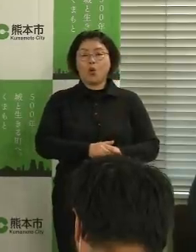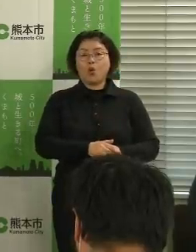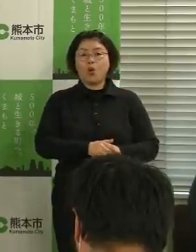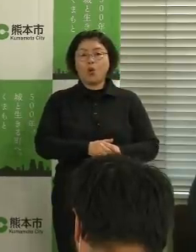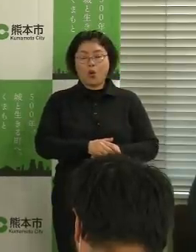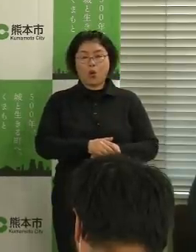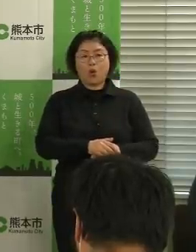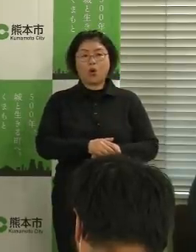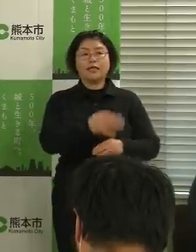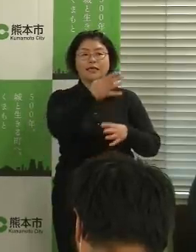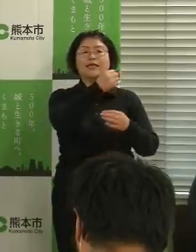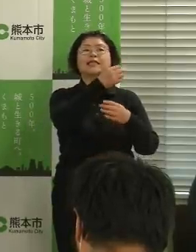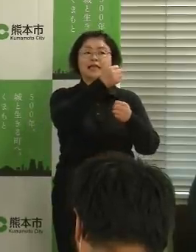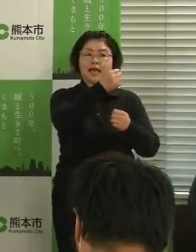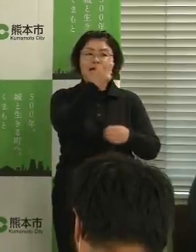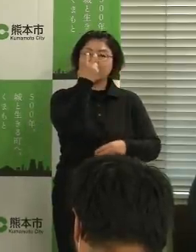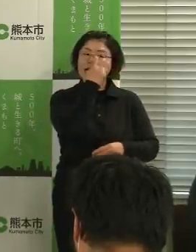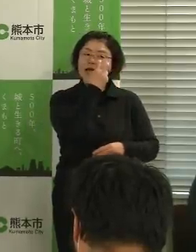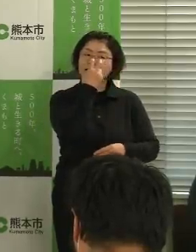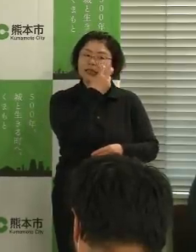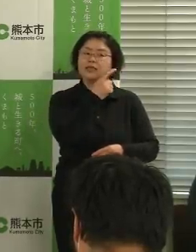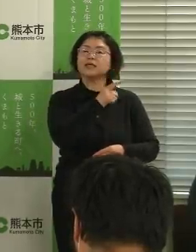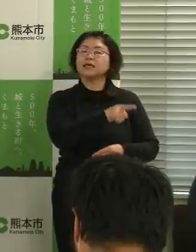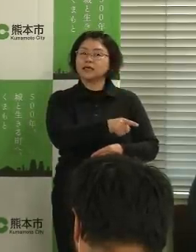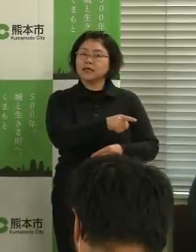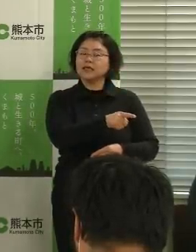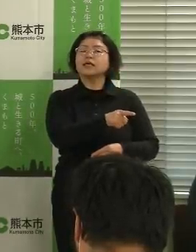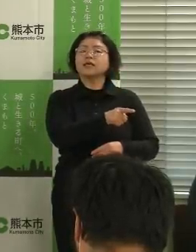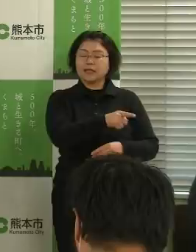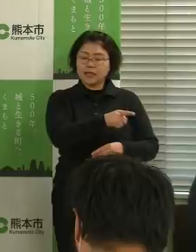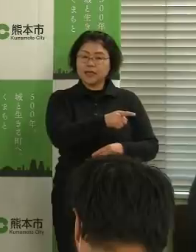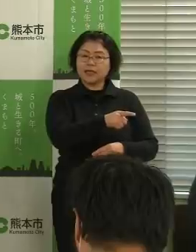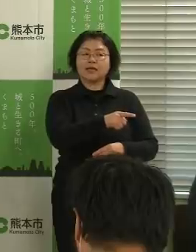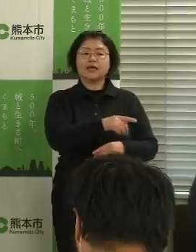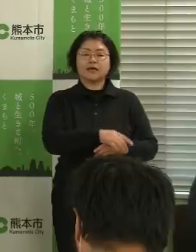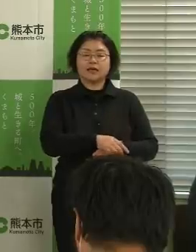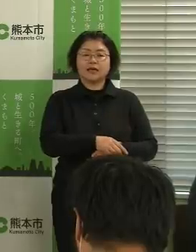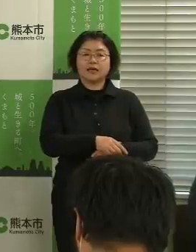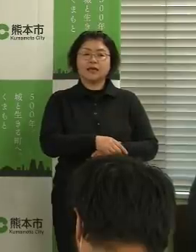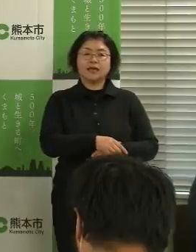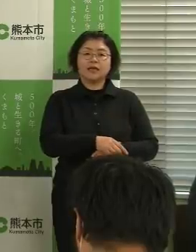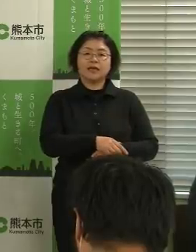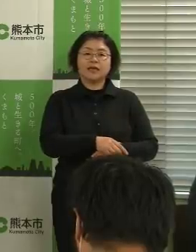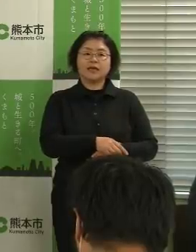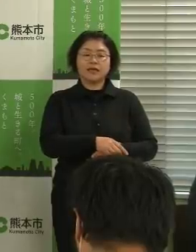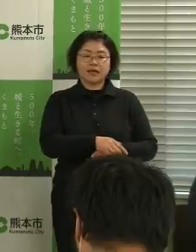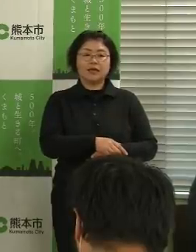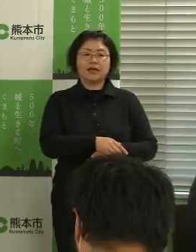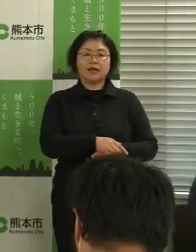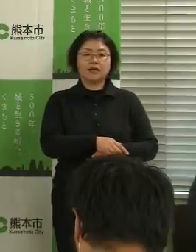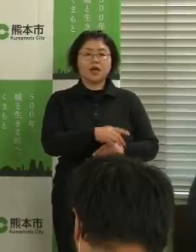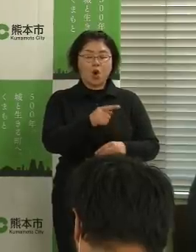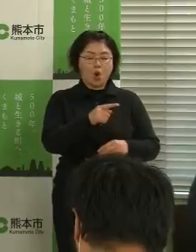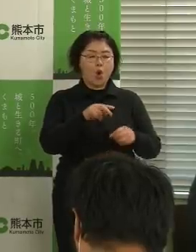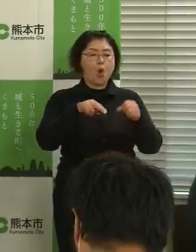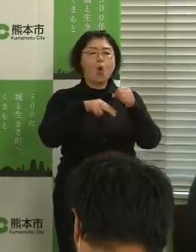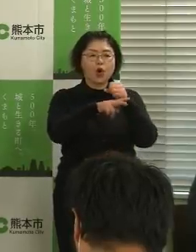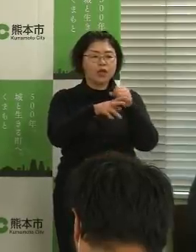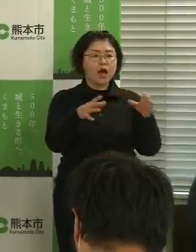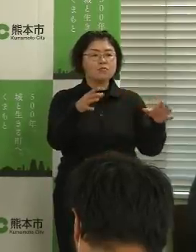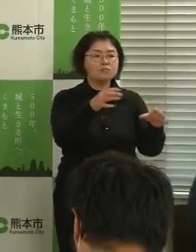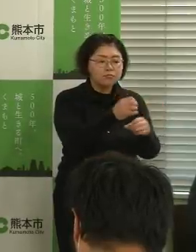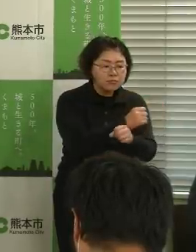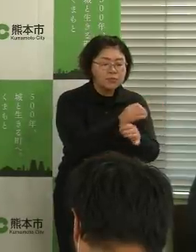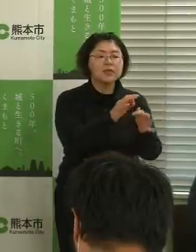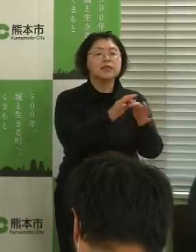程管理こういったものの中でですねできるだけそういった収束後はですね影響